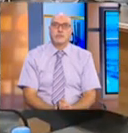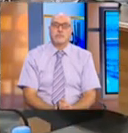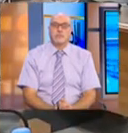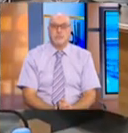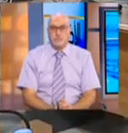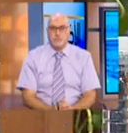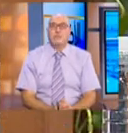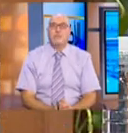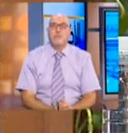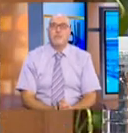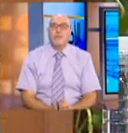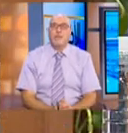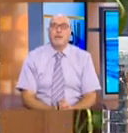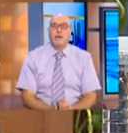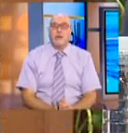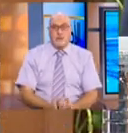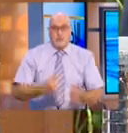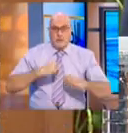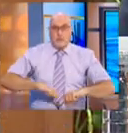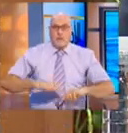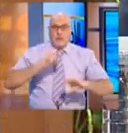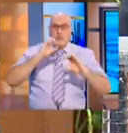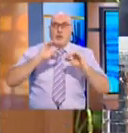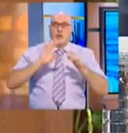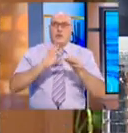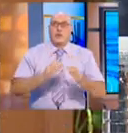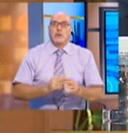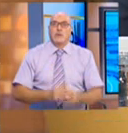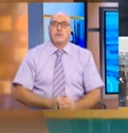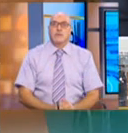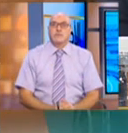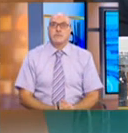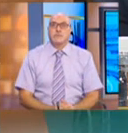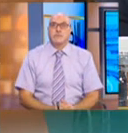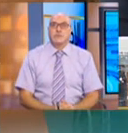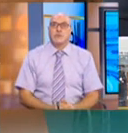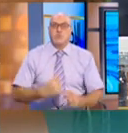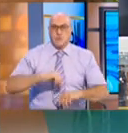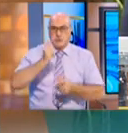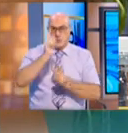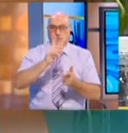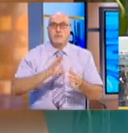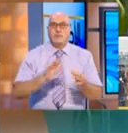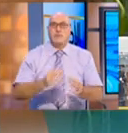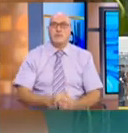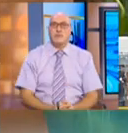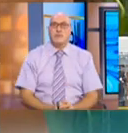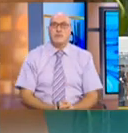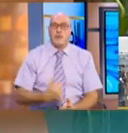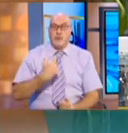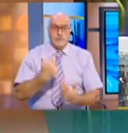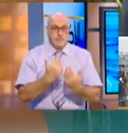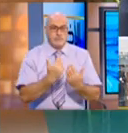العلاقة التي تربطنا مع التلفزيون العمومي مع وزارة الاتصال بمعية زميلي وأخي،